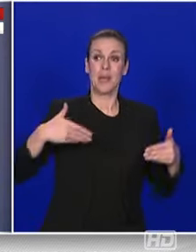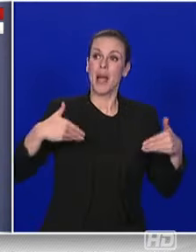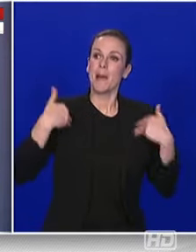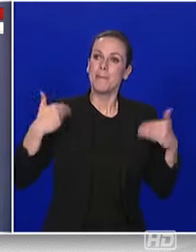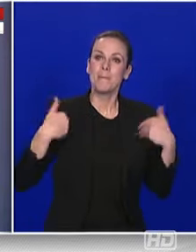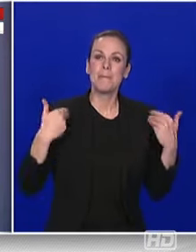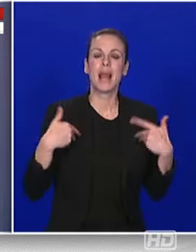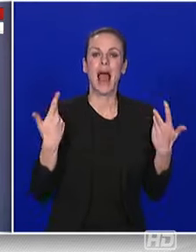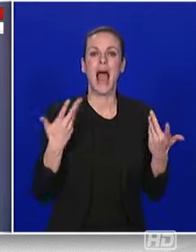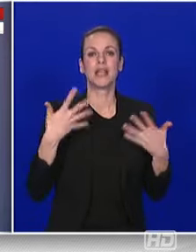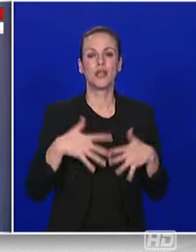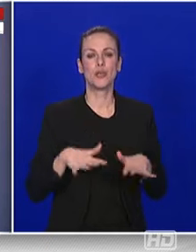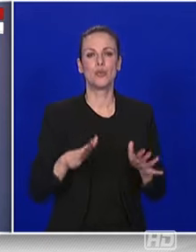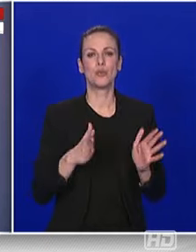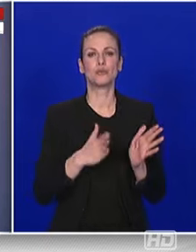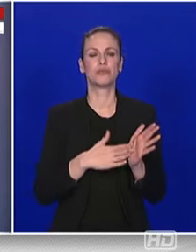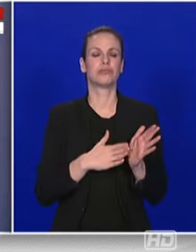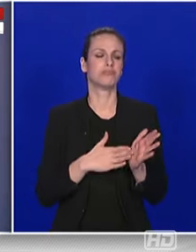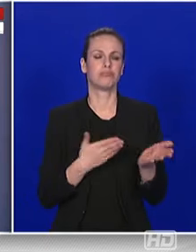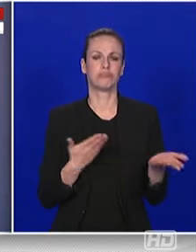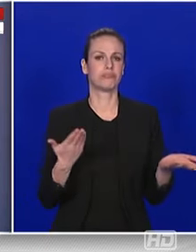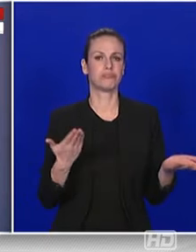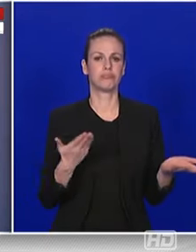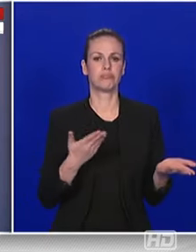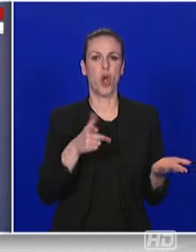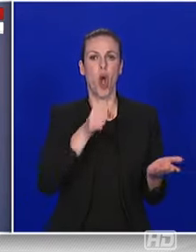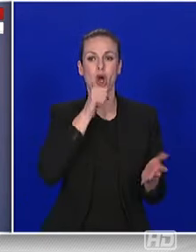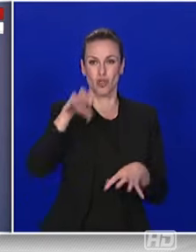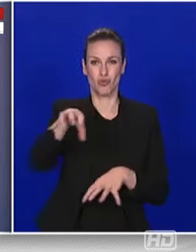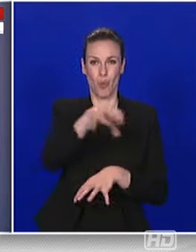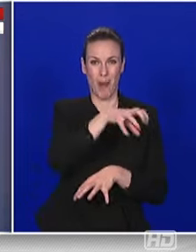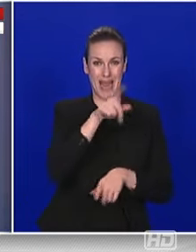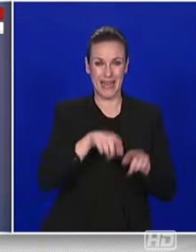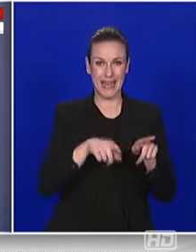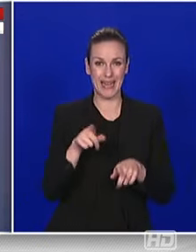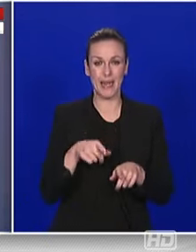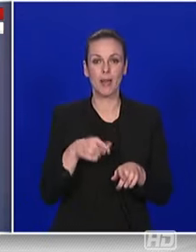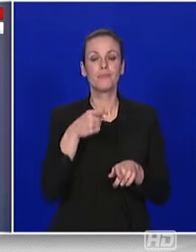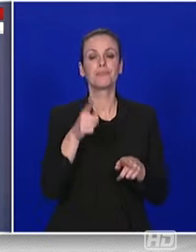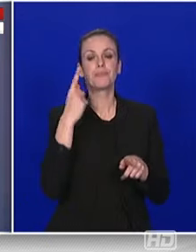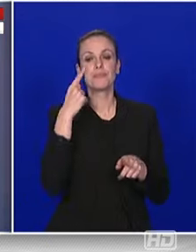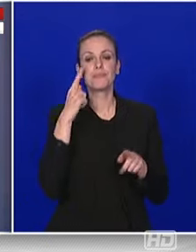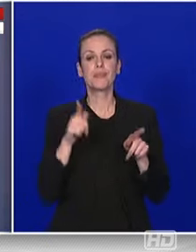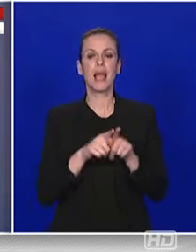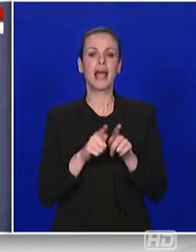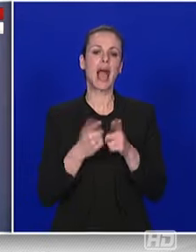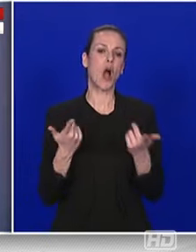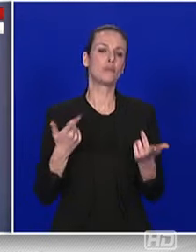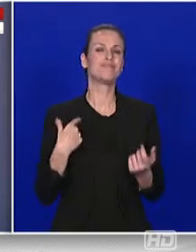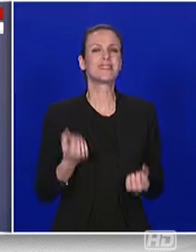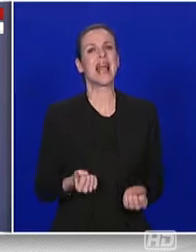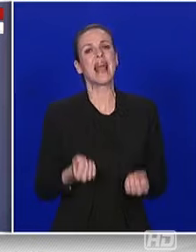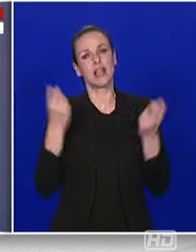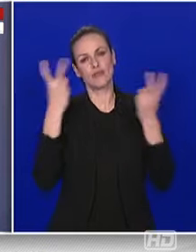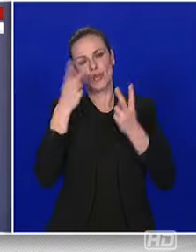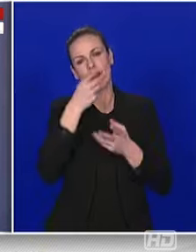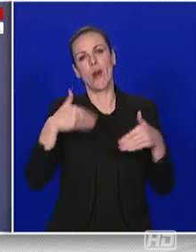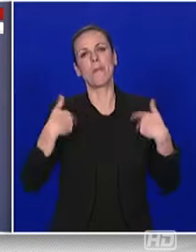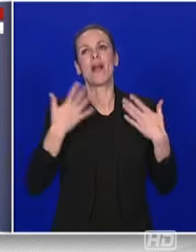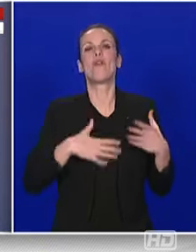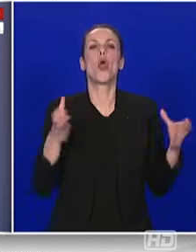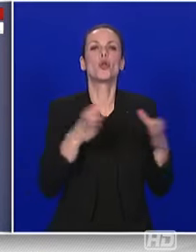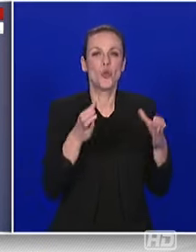pripadnike stanovništva u tim županijama je to možda malo teže, jer naravno da mladi se i vole družiti,